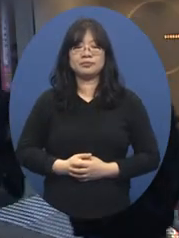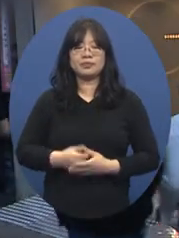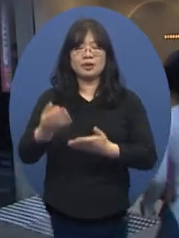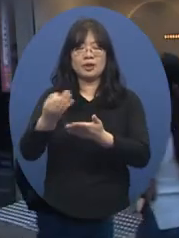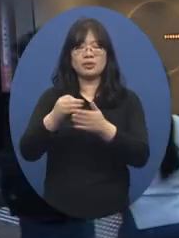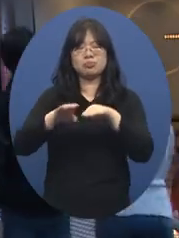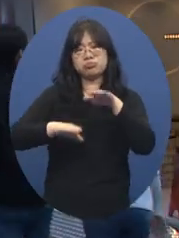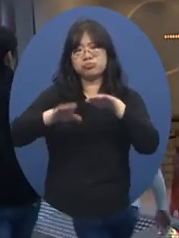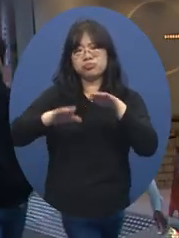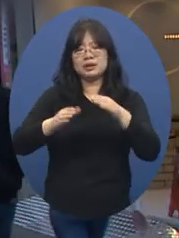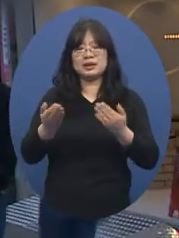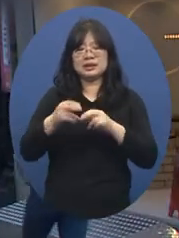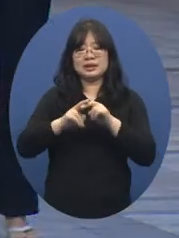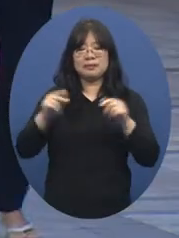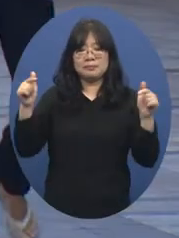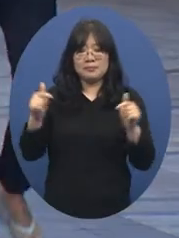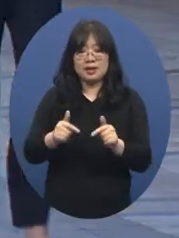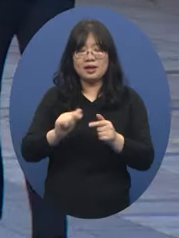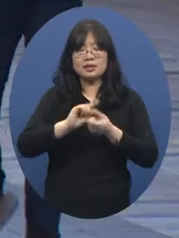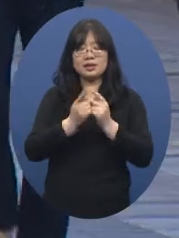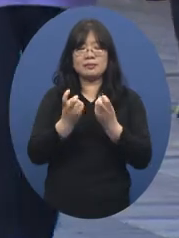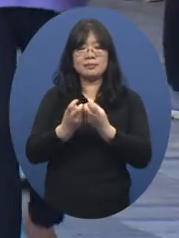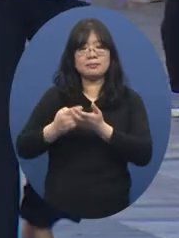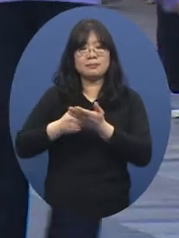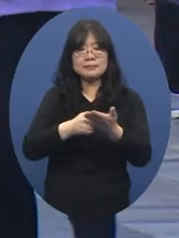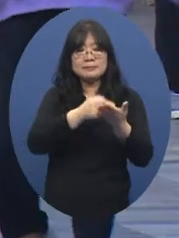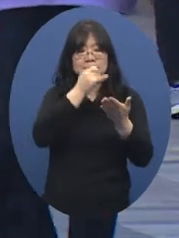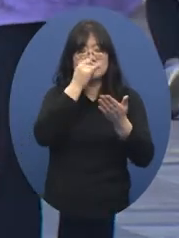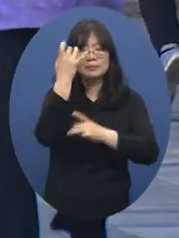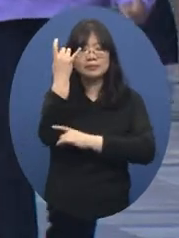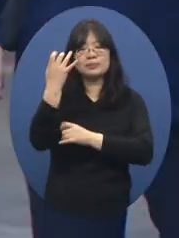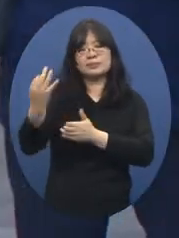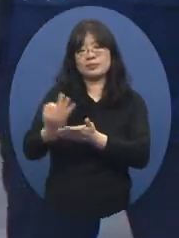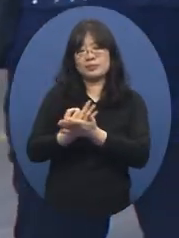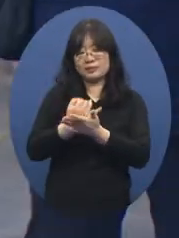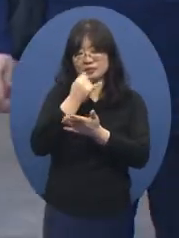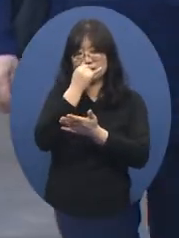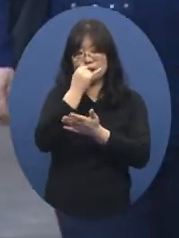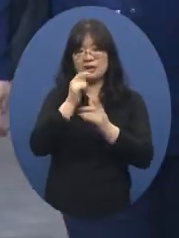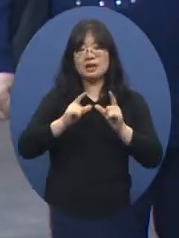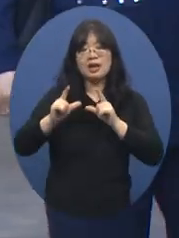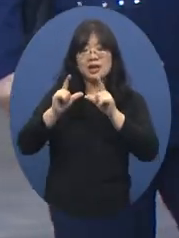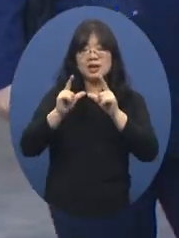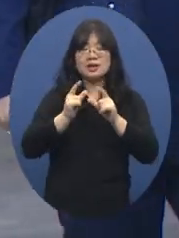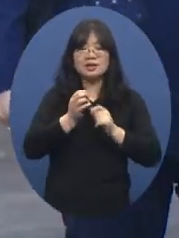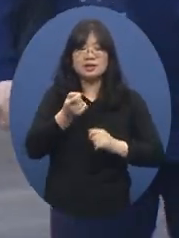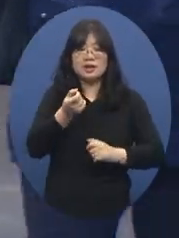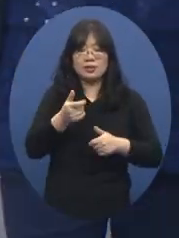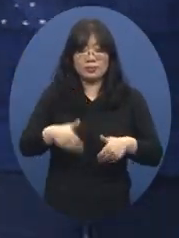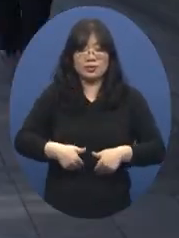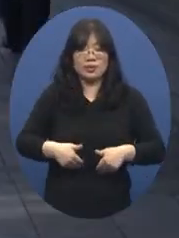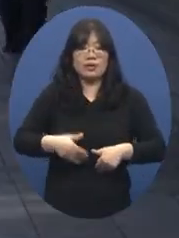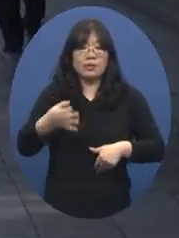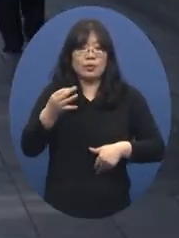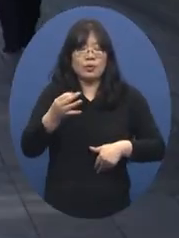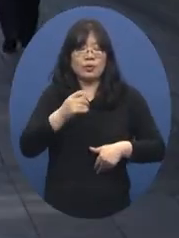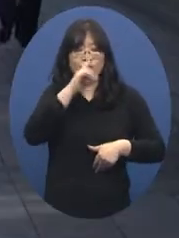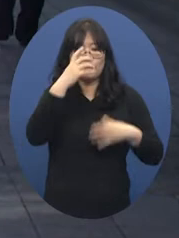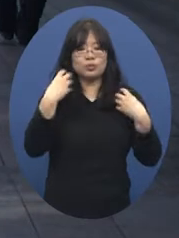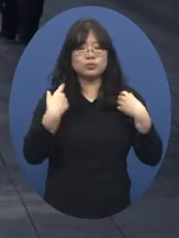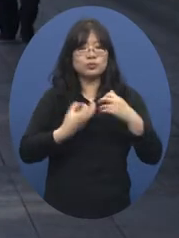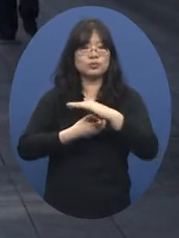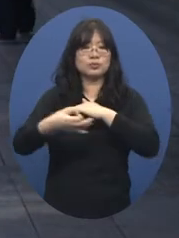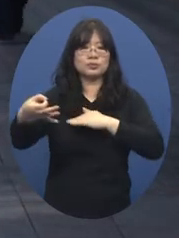소득 불균형과 일자리 감소 현상의 대안으로 제시되고 있는 기본소득. 살아가는 데 최소한으로 필요한 돈을 국가가